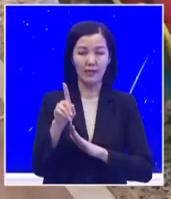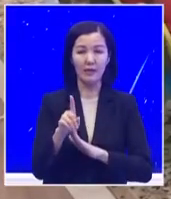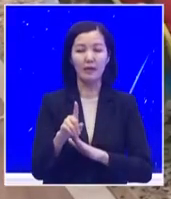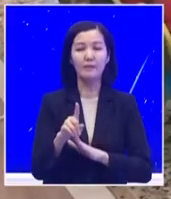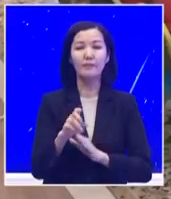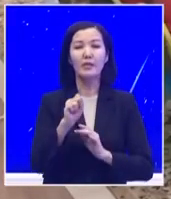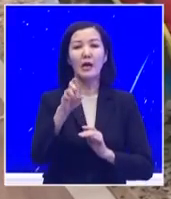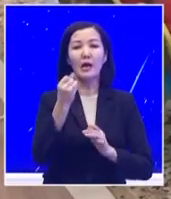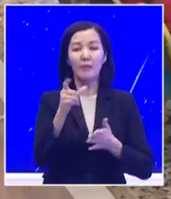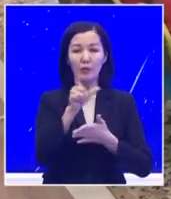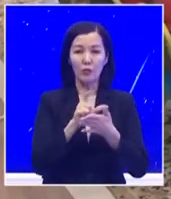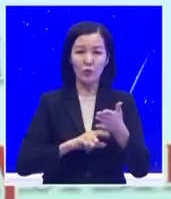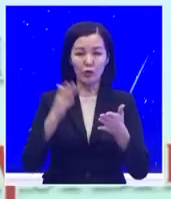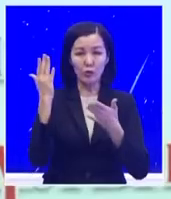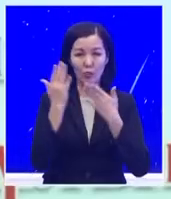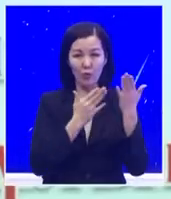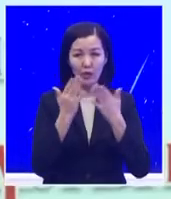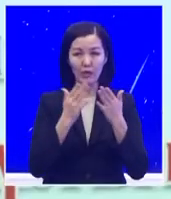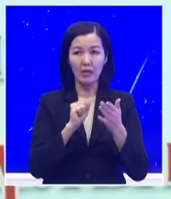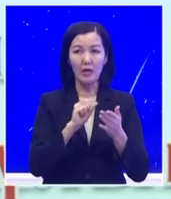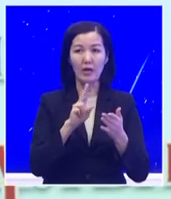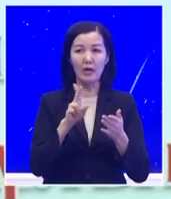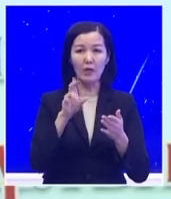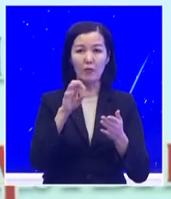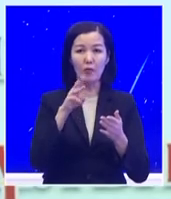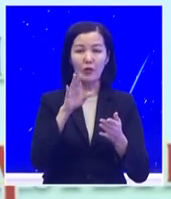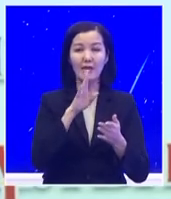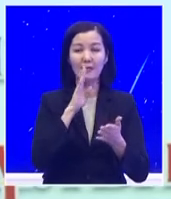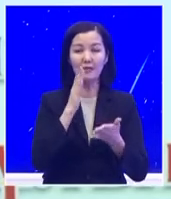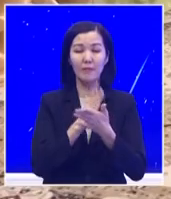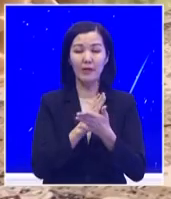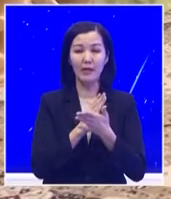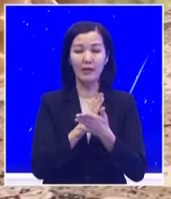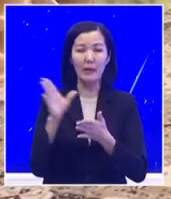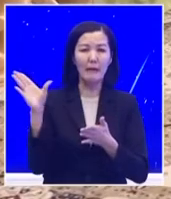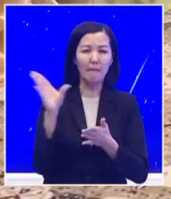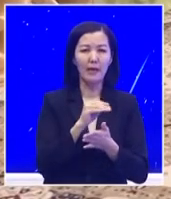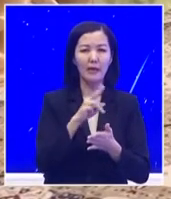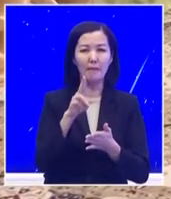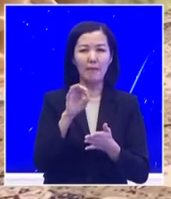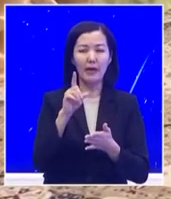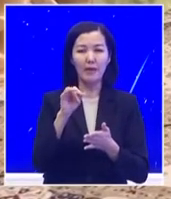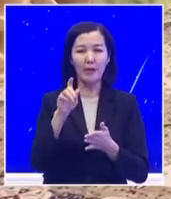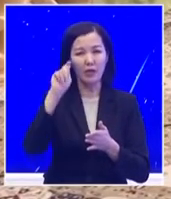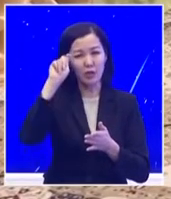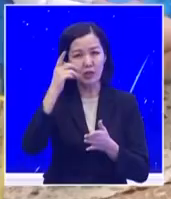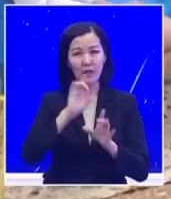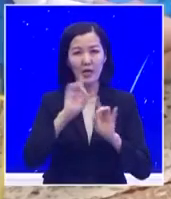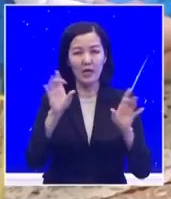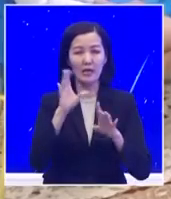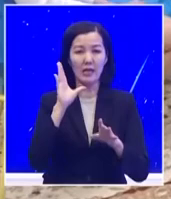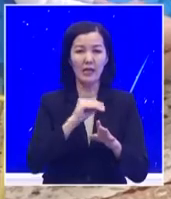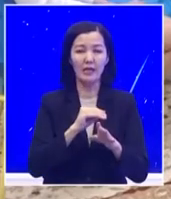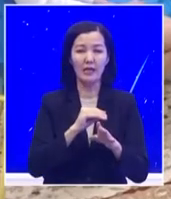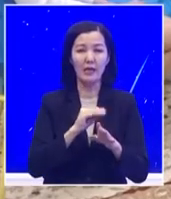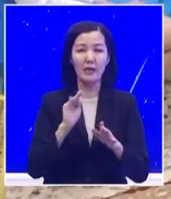ақынның өлеңдерін бас алмай оқитындар қатарында Ақбота Абдрахман да бар. Ол Абайдың тұтас поэмаларын тоқтамай жатқа айтады. Мектеп кезінен ақын